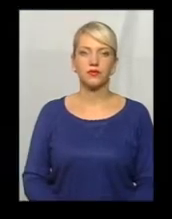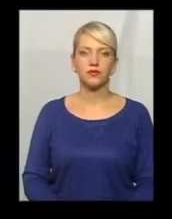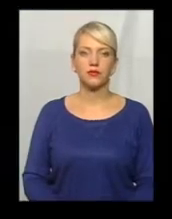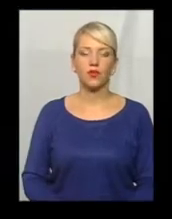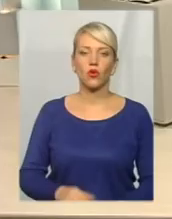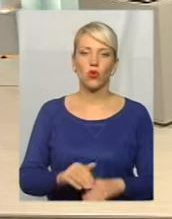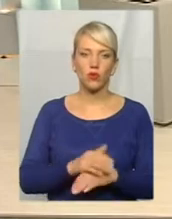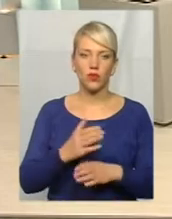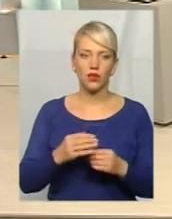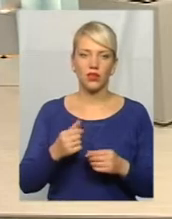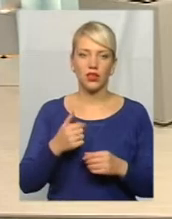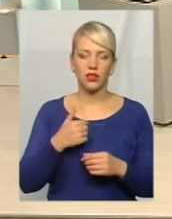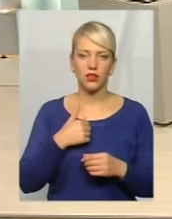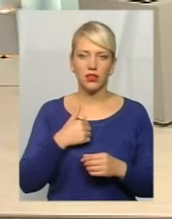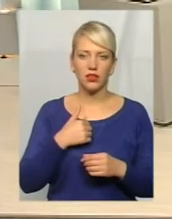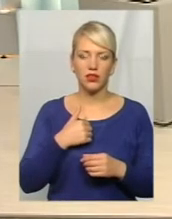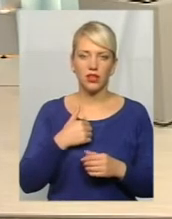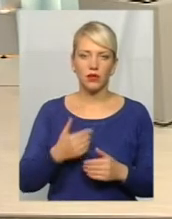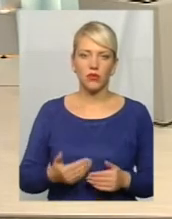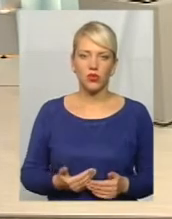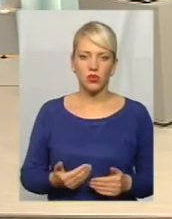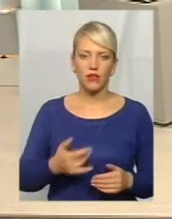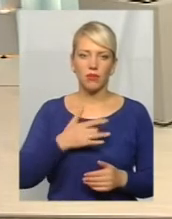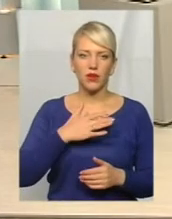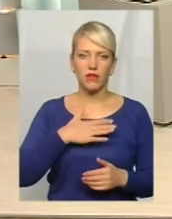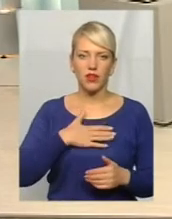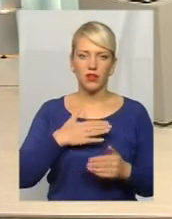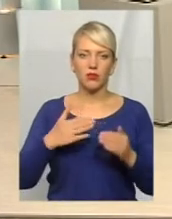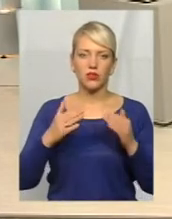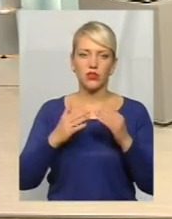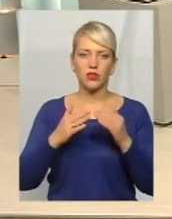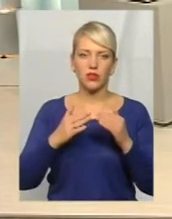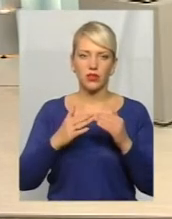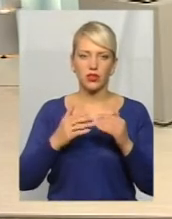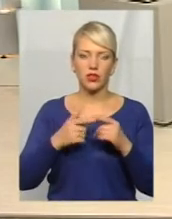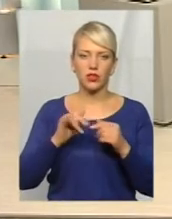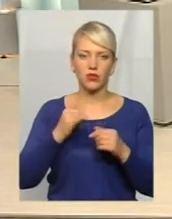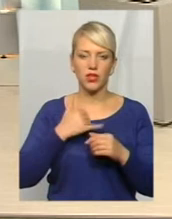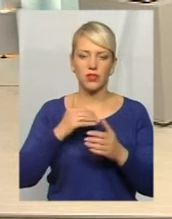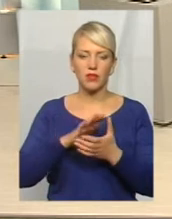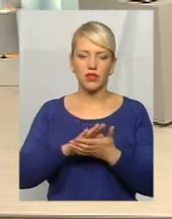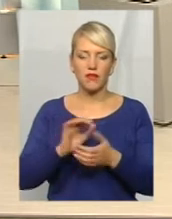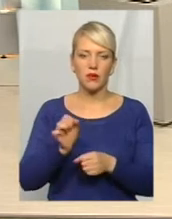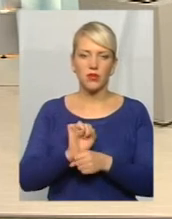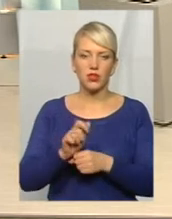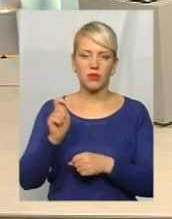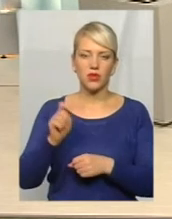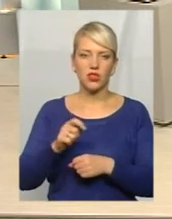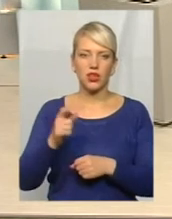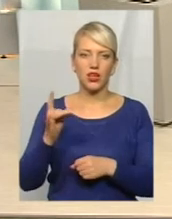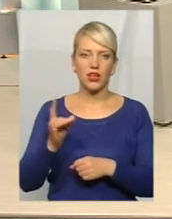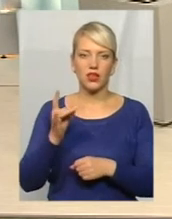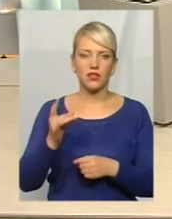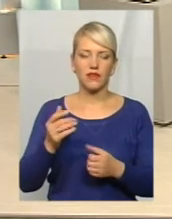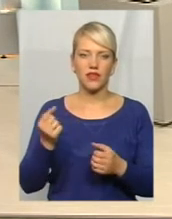Добрий день. Я мешкаю у приватному секторі, і щось не те. Сміттєва машина виїжджає один раз в тиждень. Причому у